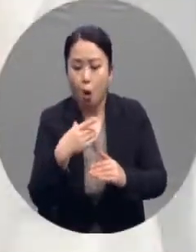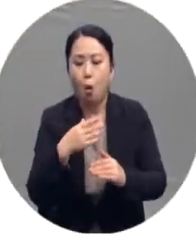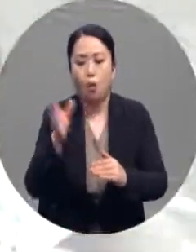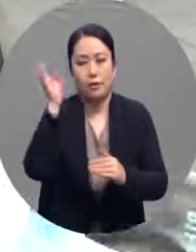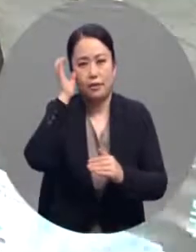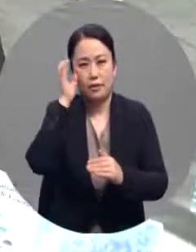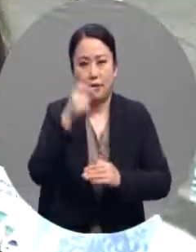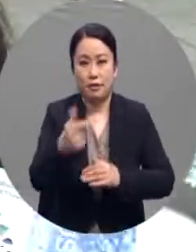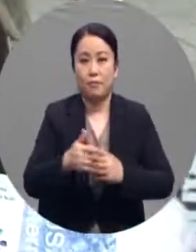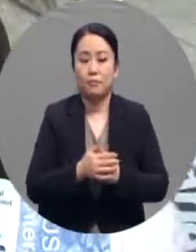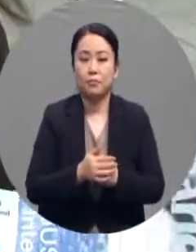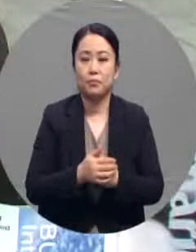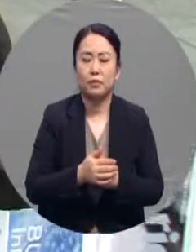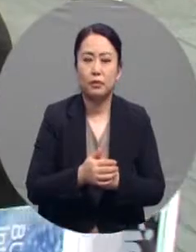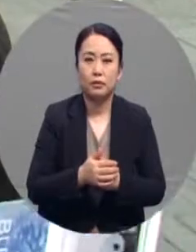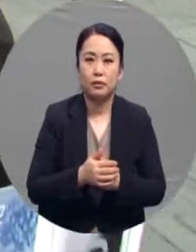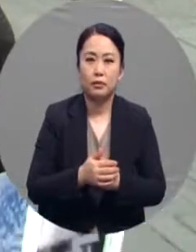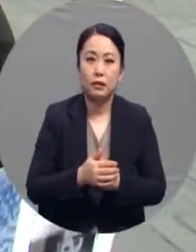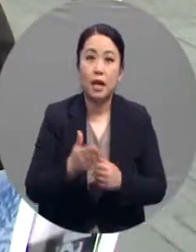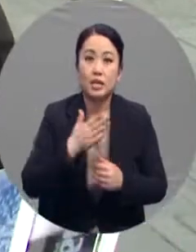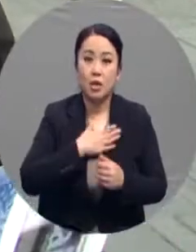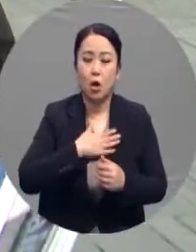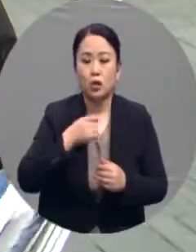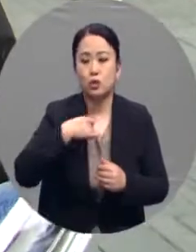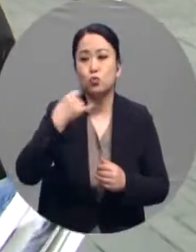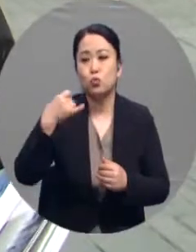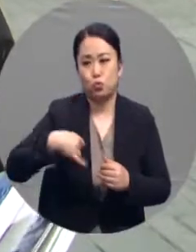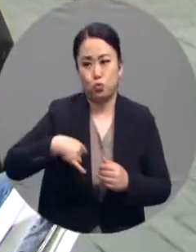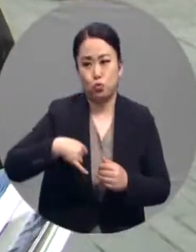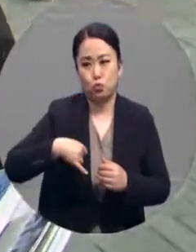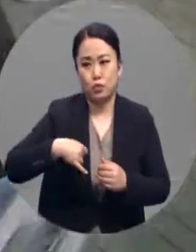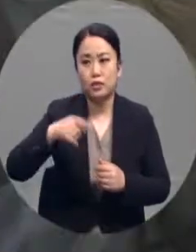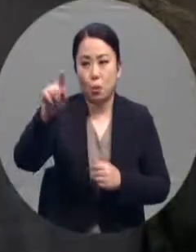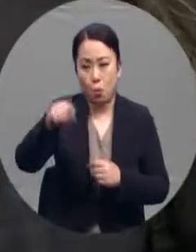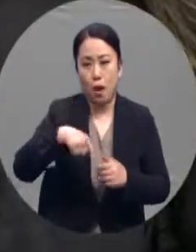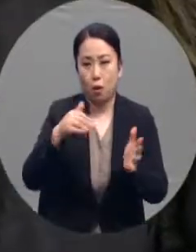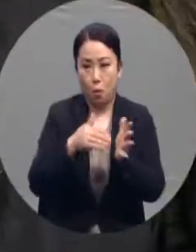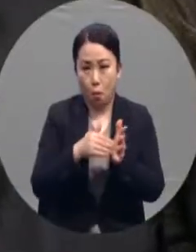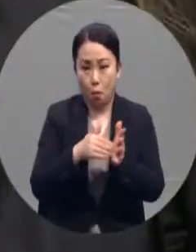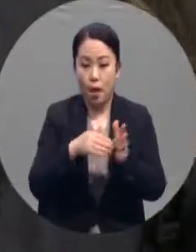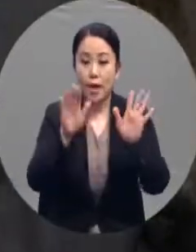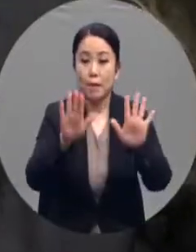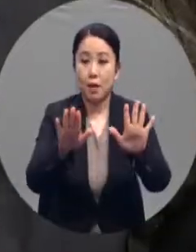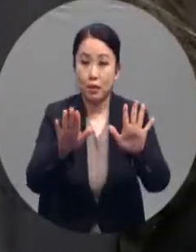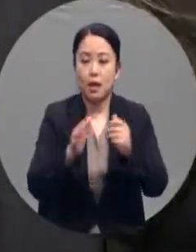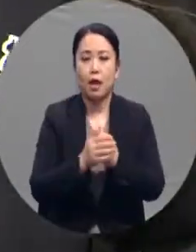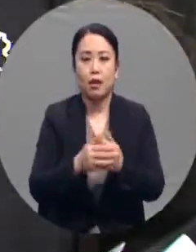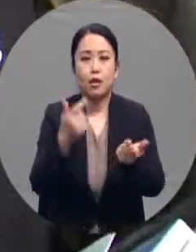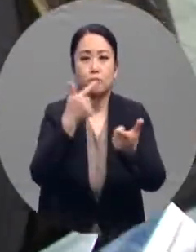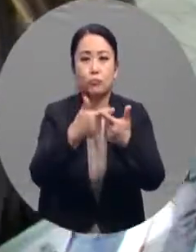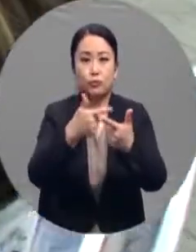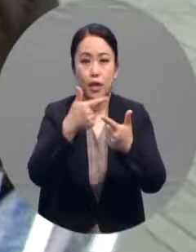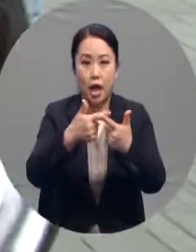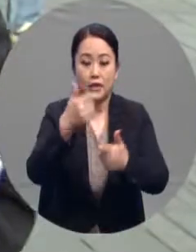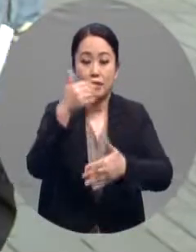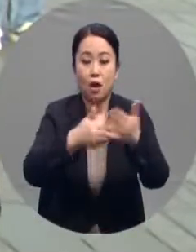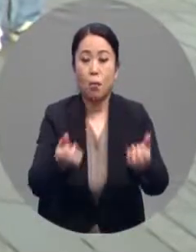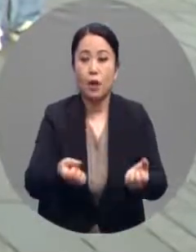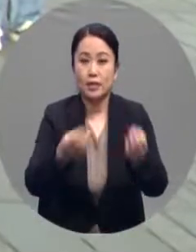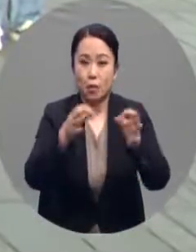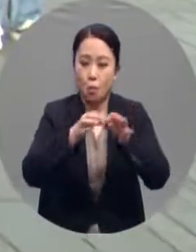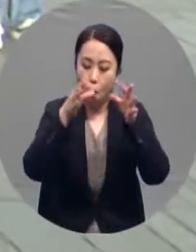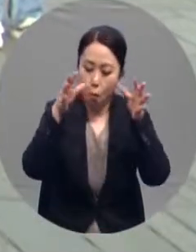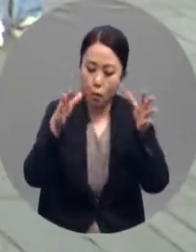됩니다. 저희가 중국에서 왔고요. 이번에 그 부산 영화제